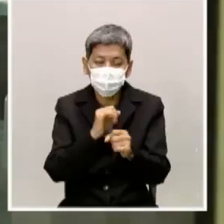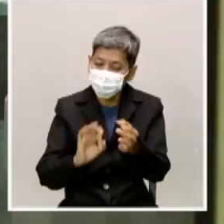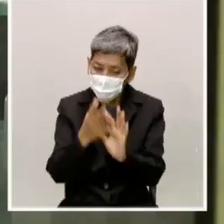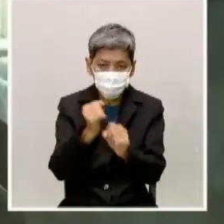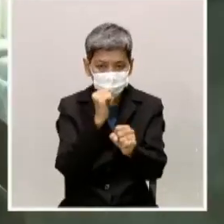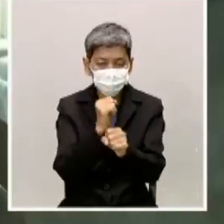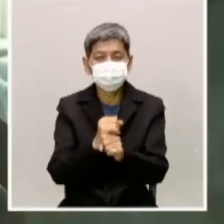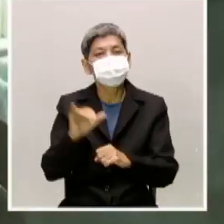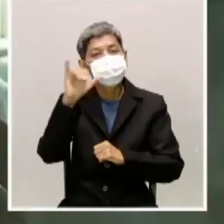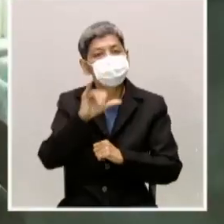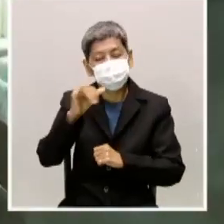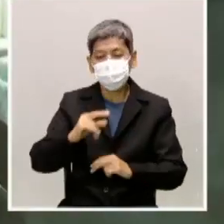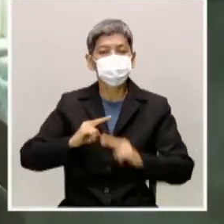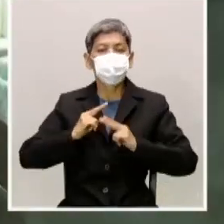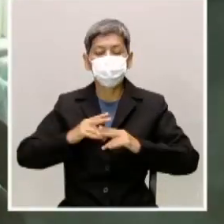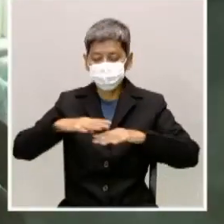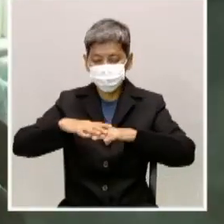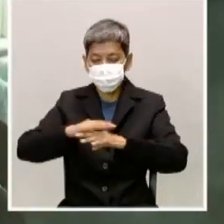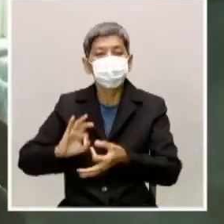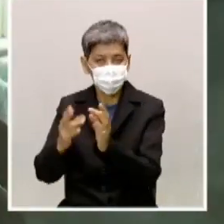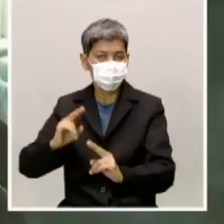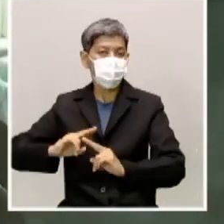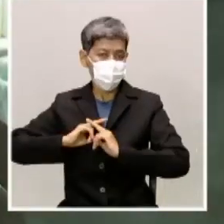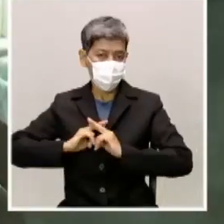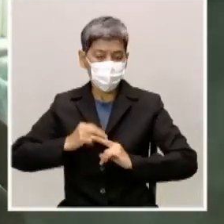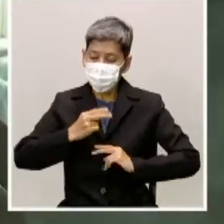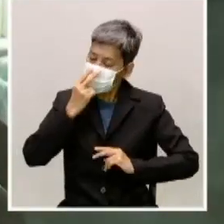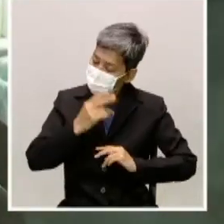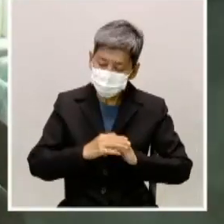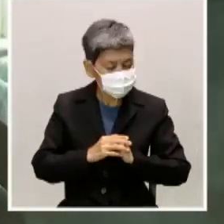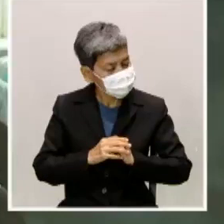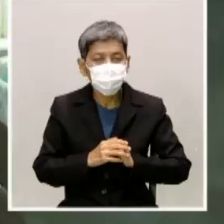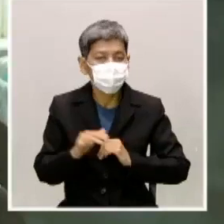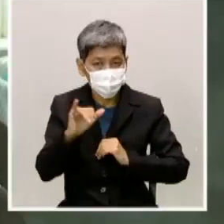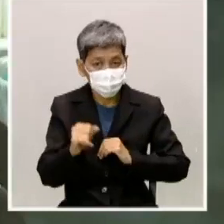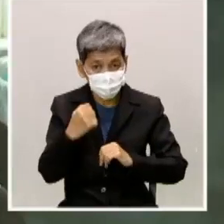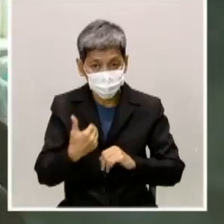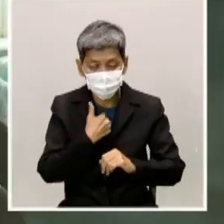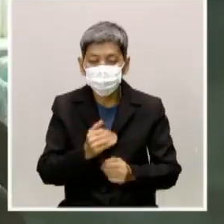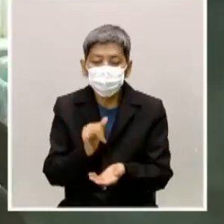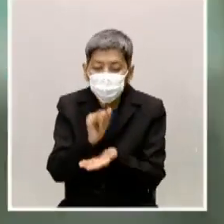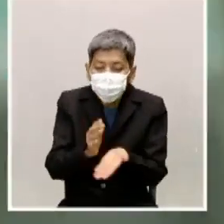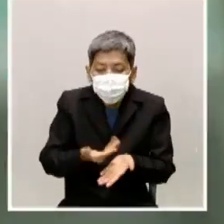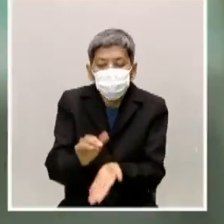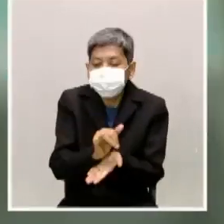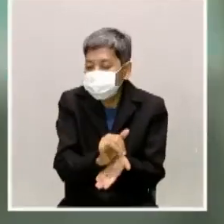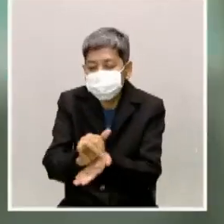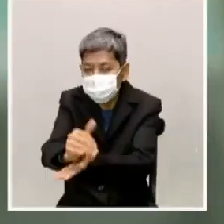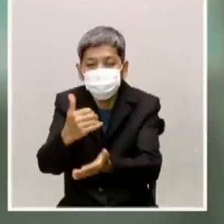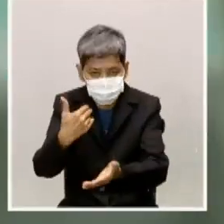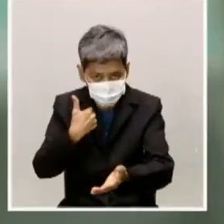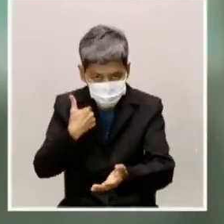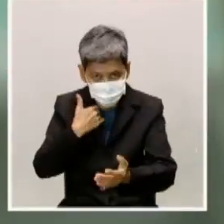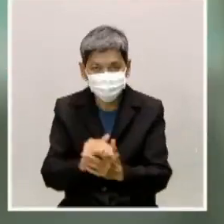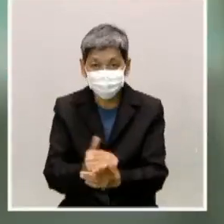าจนญาติต้องนำศพไปเผาบนกองฟอนตามที่ต่างๆเป็นที่น่าอนิจอนาจใจนะคะหรือว่านำไปลอยที่แม่น้ำคงคาก็มี